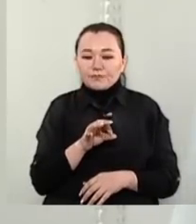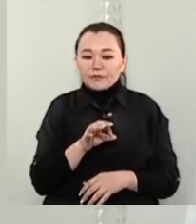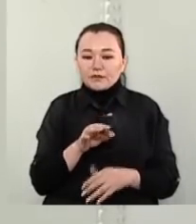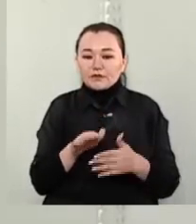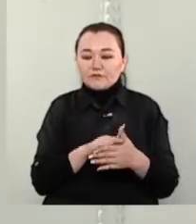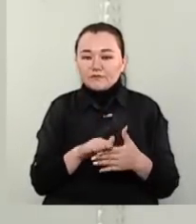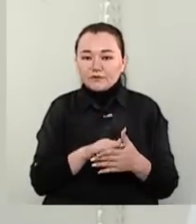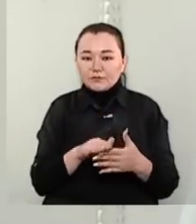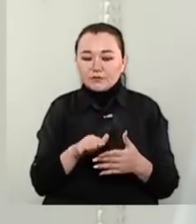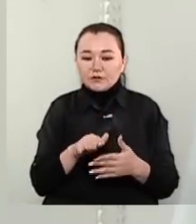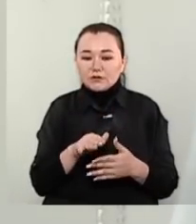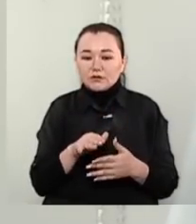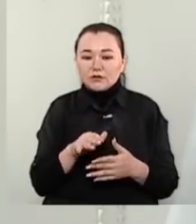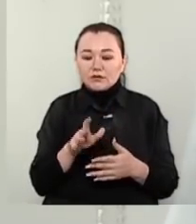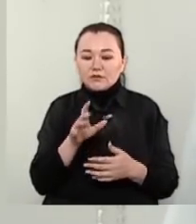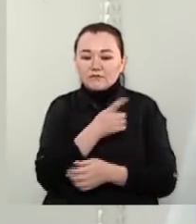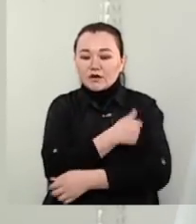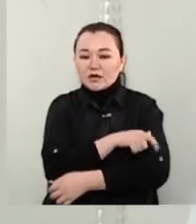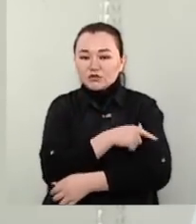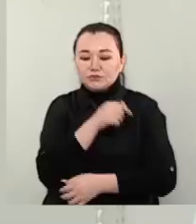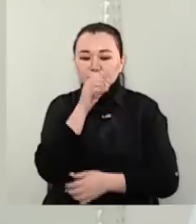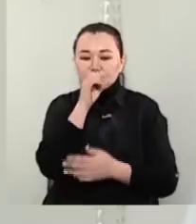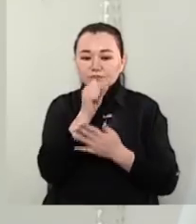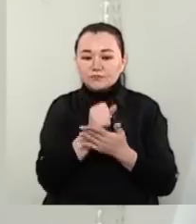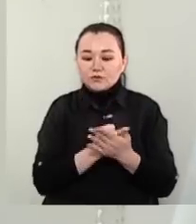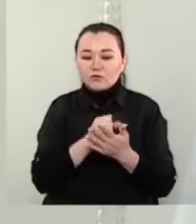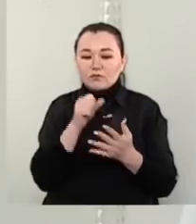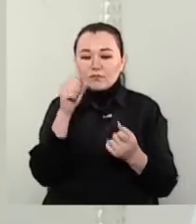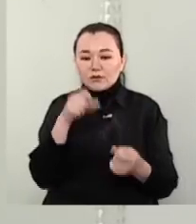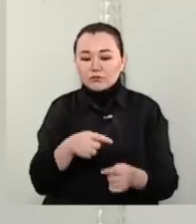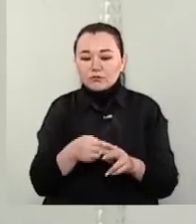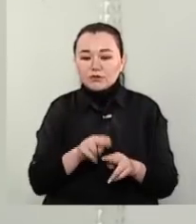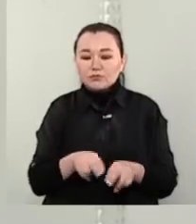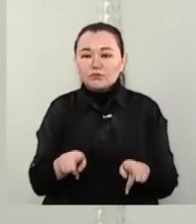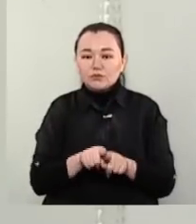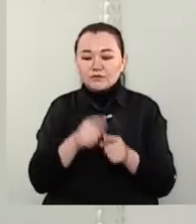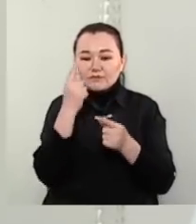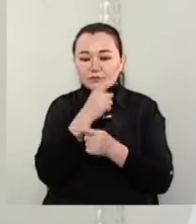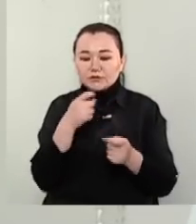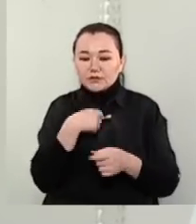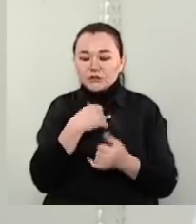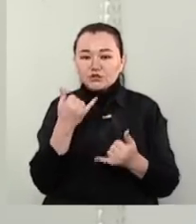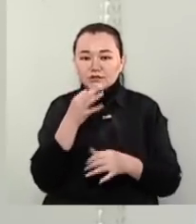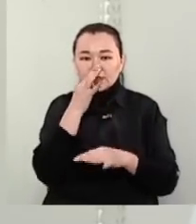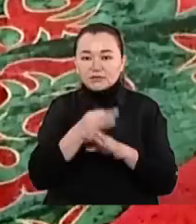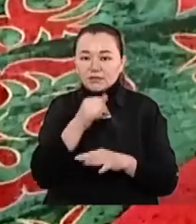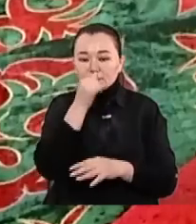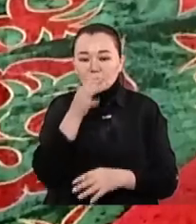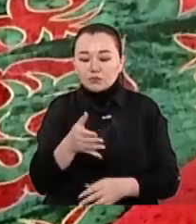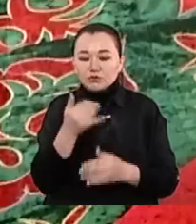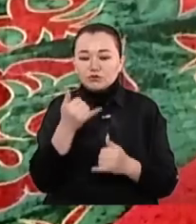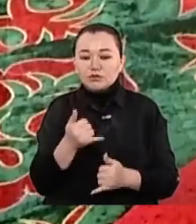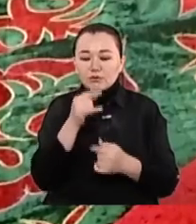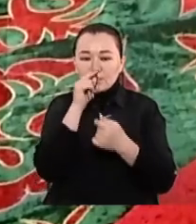персоналдық данныйлары дәрігерлік құпияға жатады, сондықтан мұндай информацияны мен сізге қазір бере алмаймын.